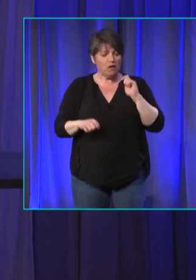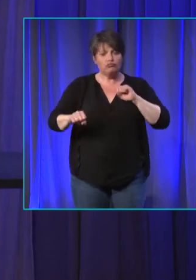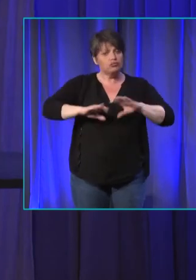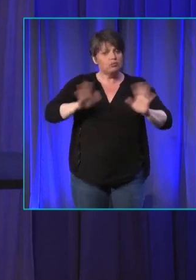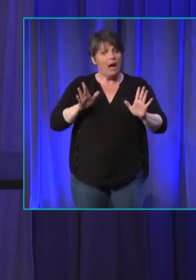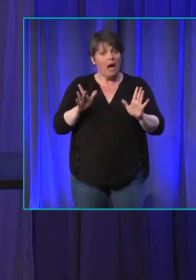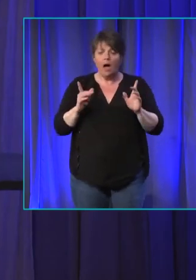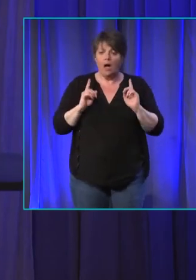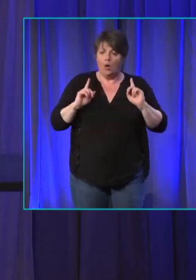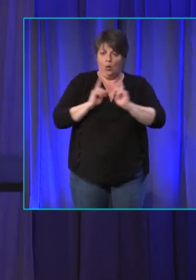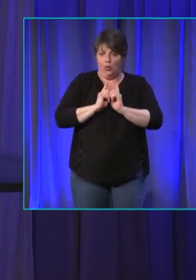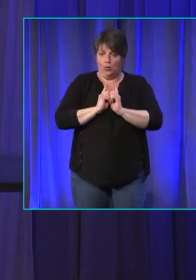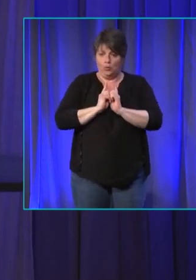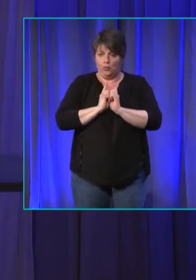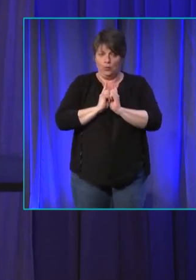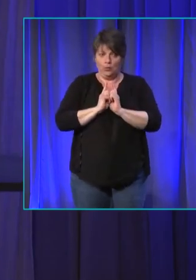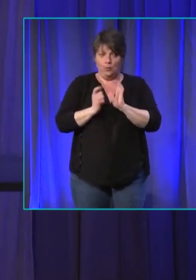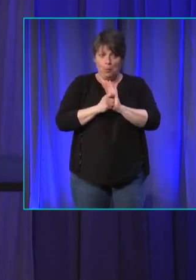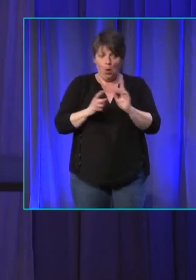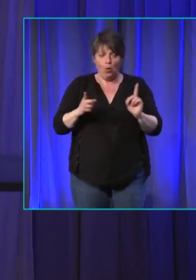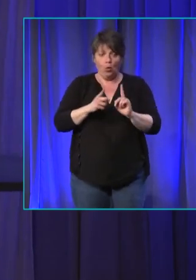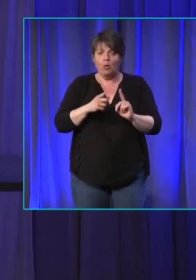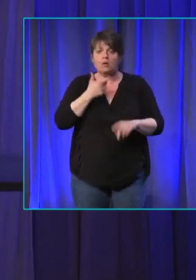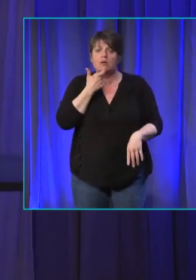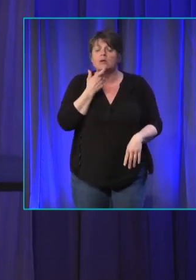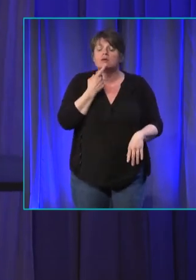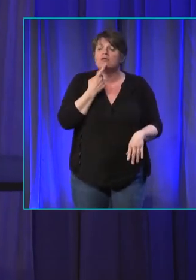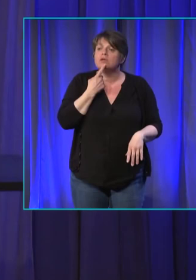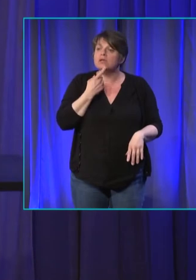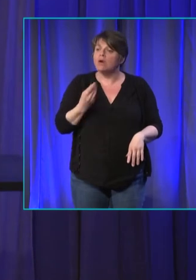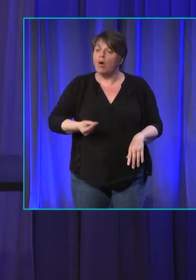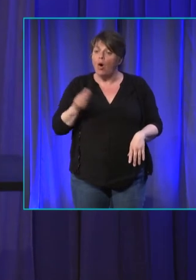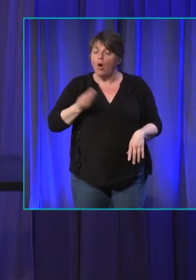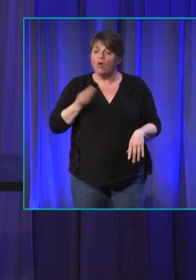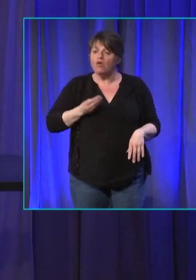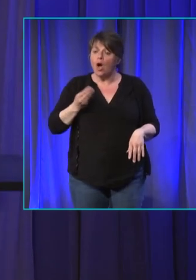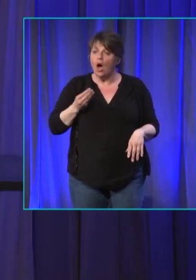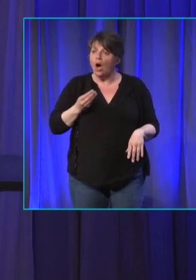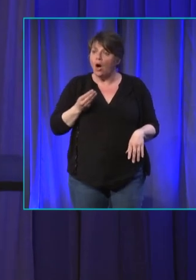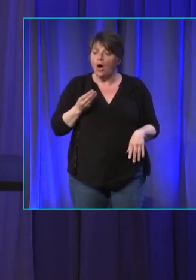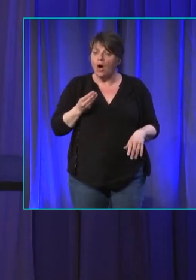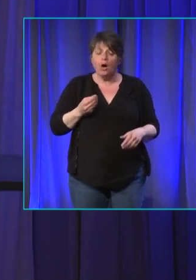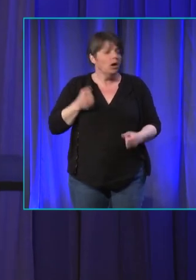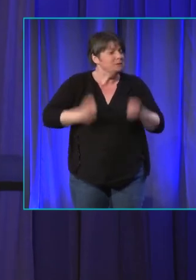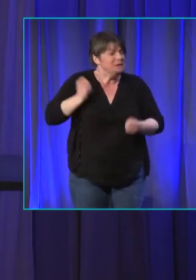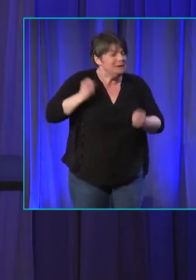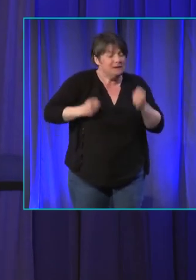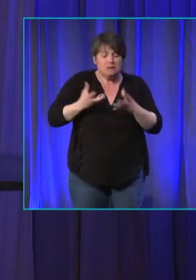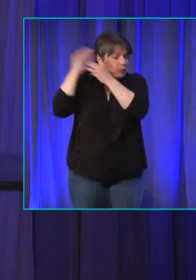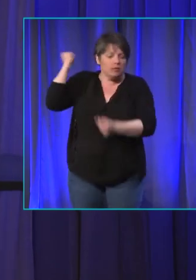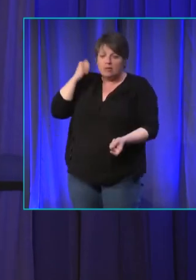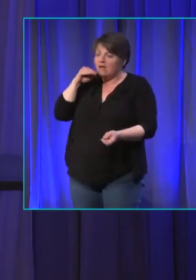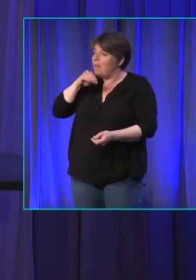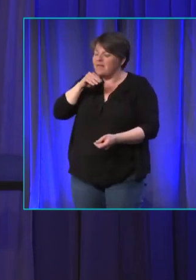petits. Donc un enfant, il peut très vite disparaître de votre vision, de votre